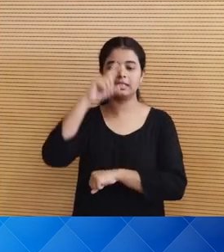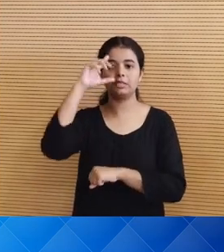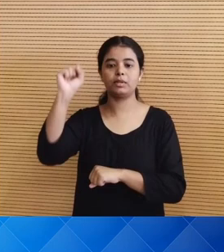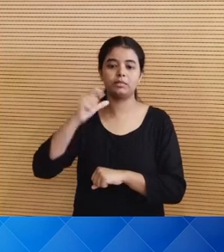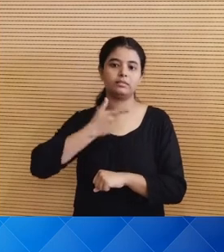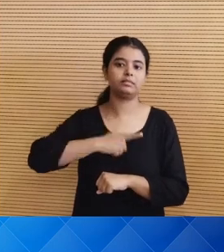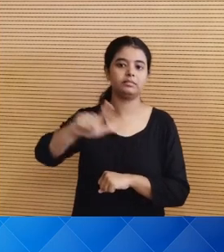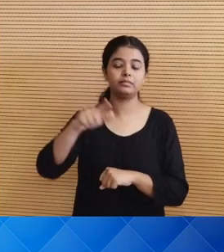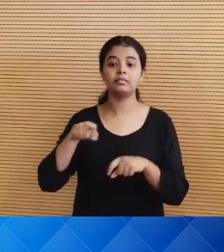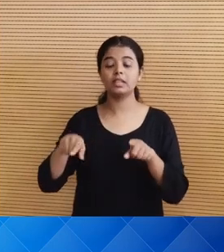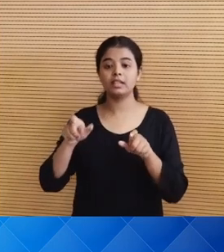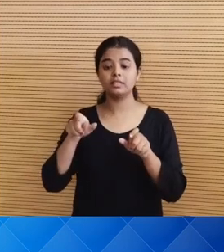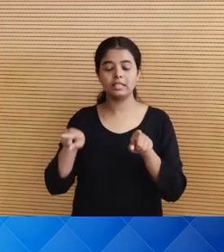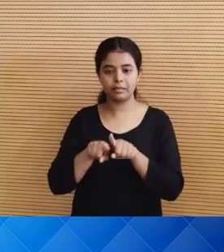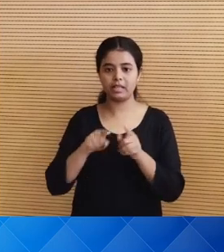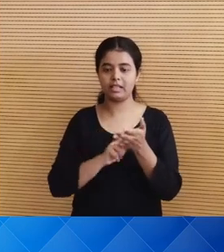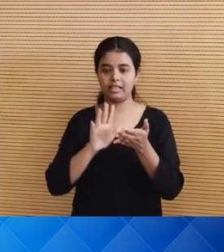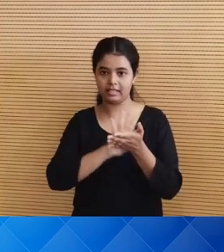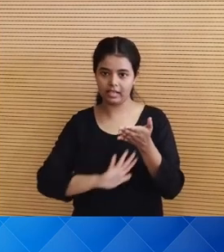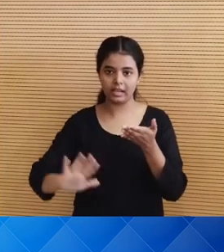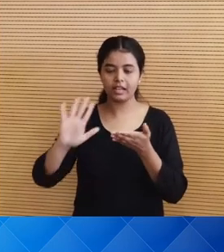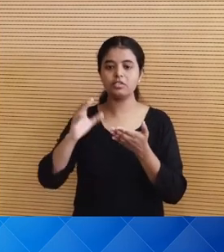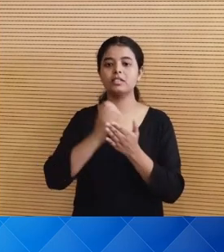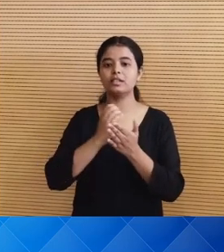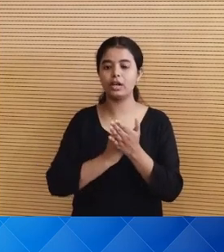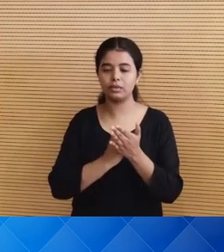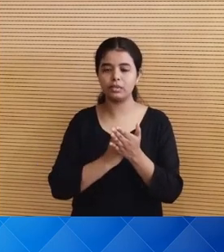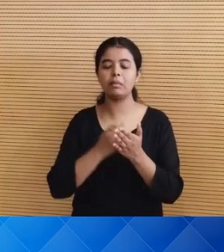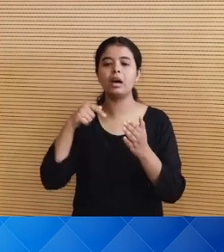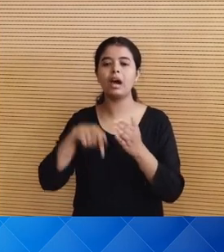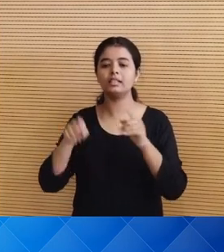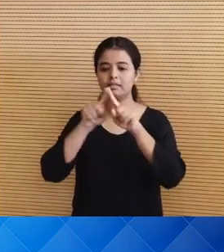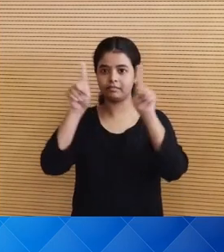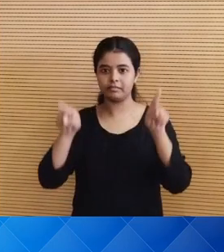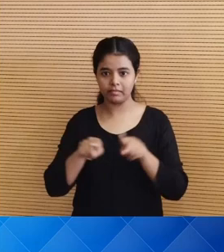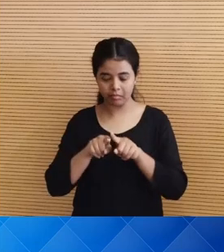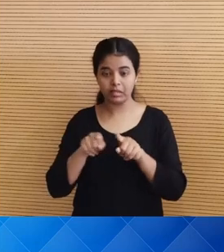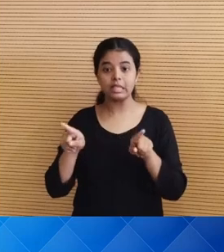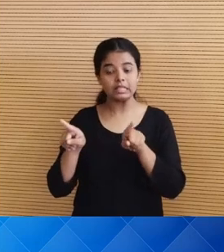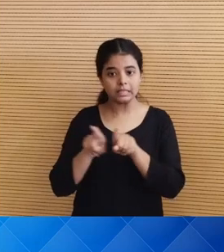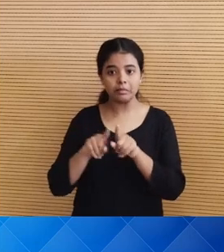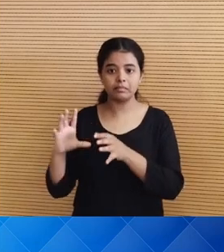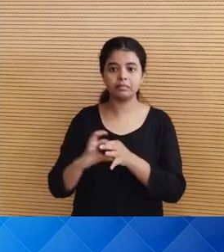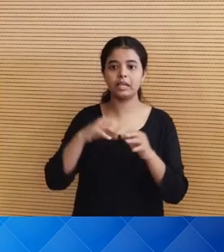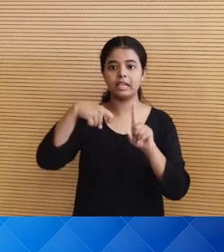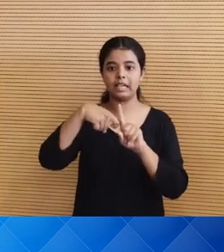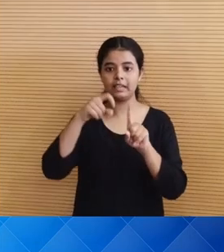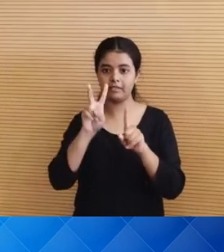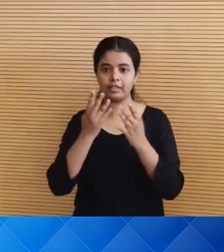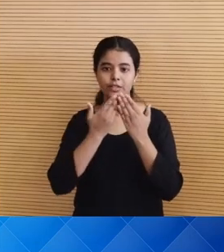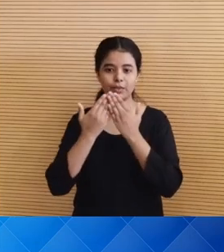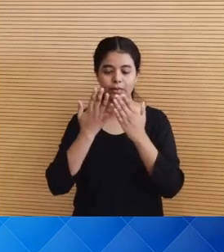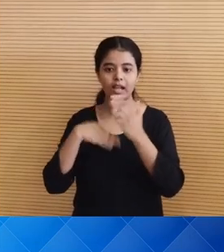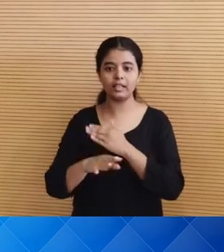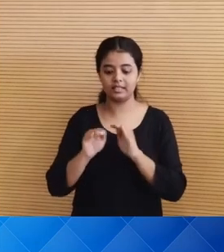इस राष्ट्रीय पाठ्यचर्या की रूपरेखा के बहुप्रतीक्षित प्रमोचन एवं केंद्रीय विद्यालयों में बाल वाटिका का